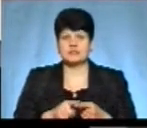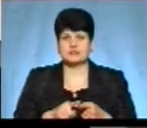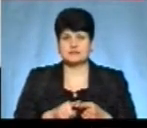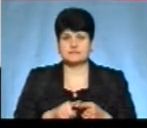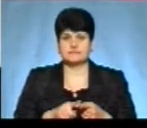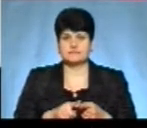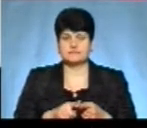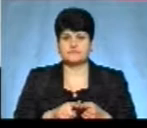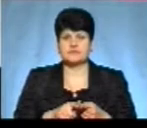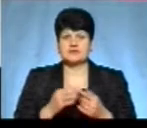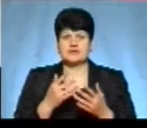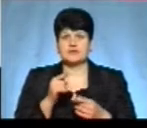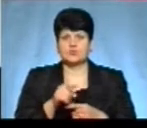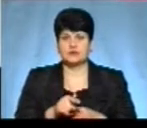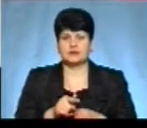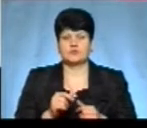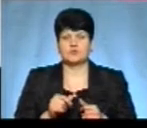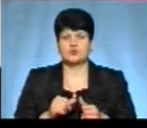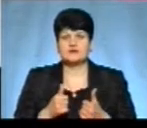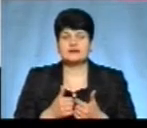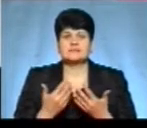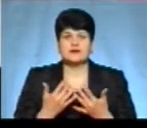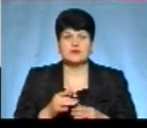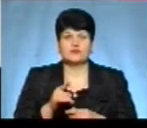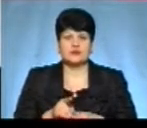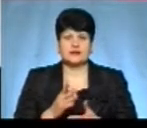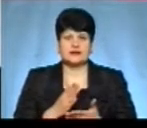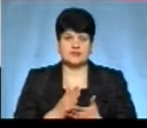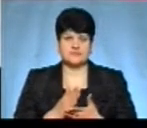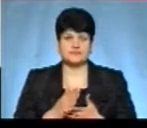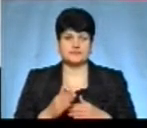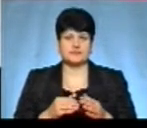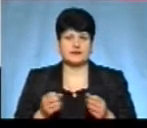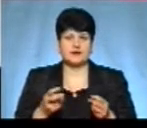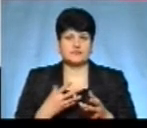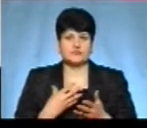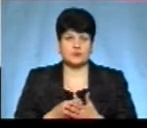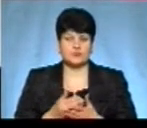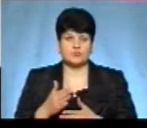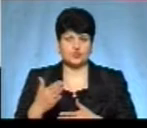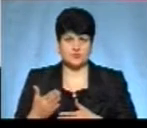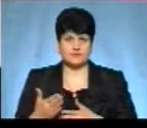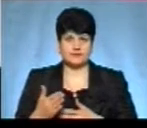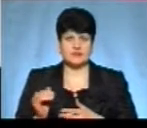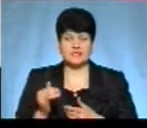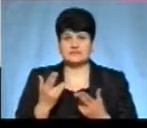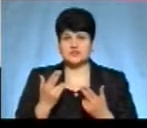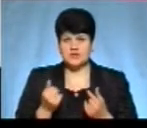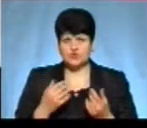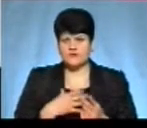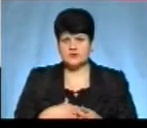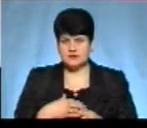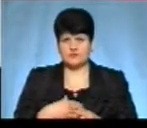це за люди, наскільки вони професійні, наскільки вони є фаховими в своєму підході. От. Ну і, звичайно ж, важливо, перш за все,